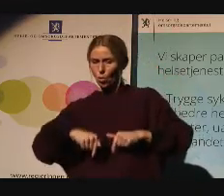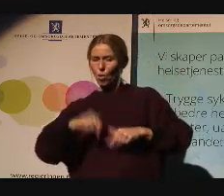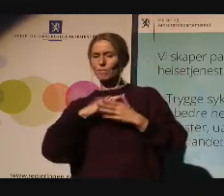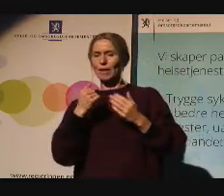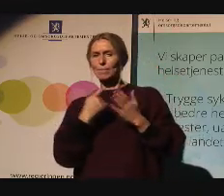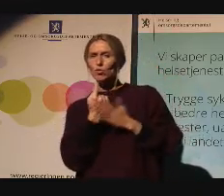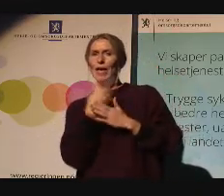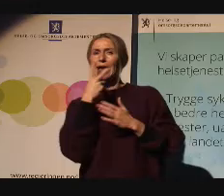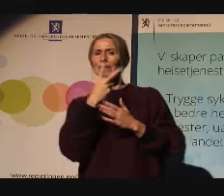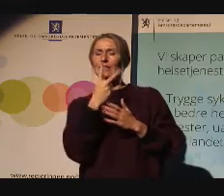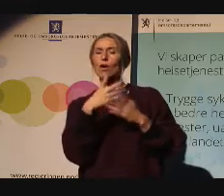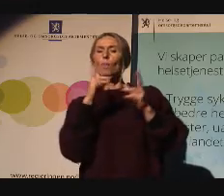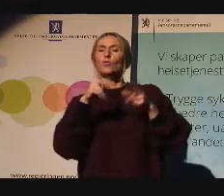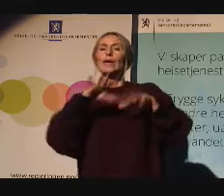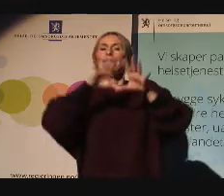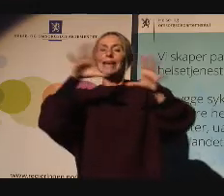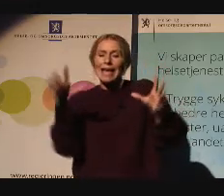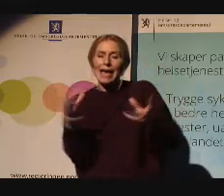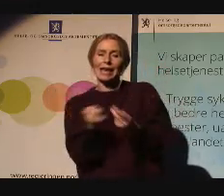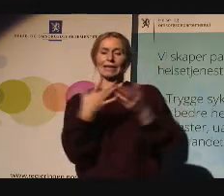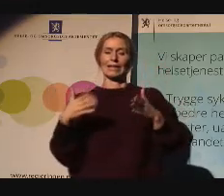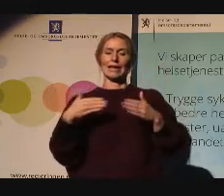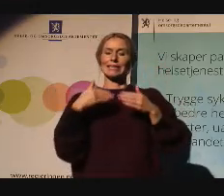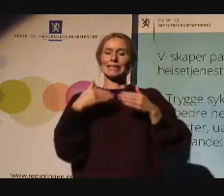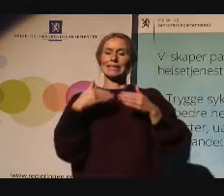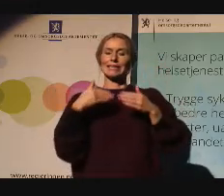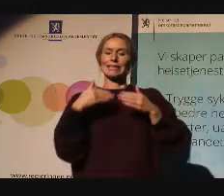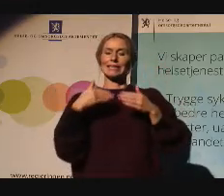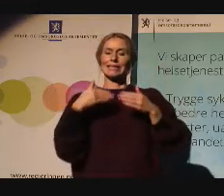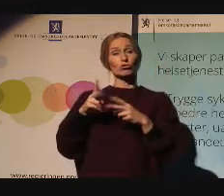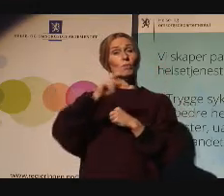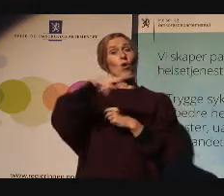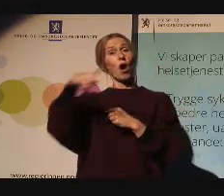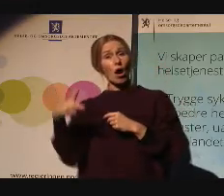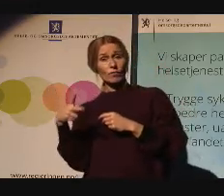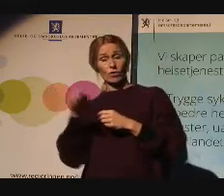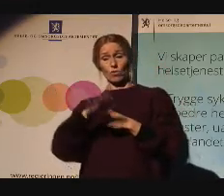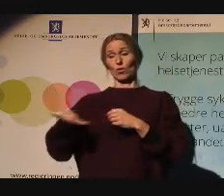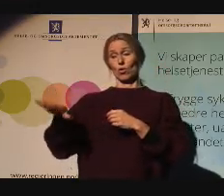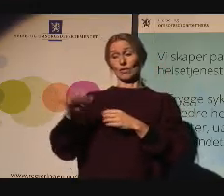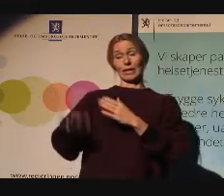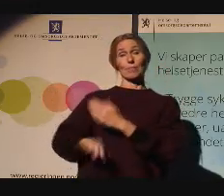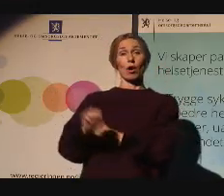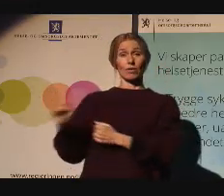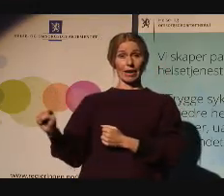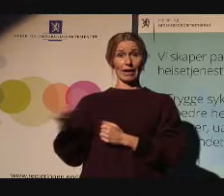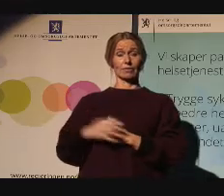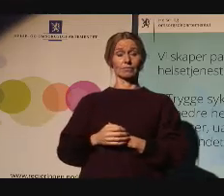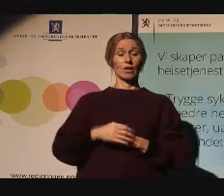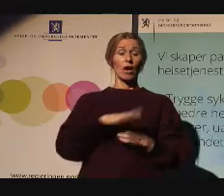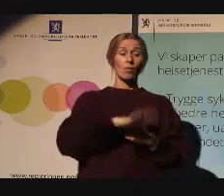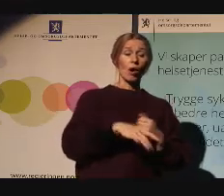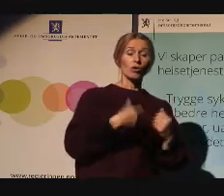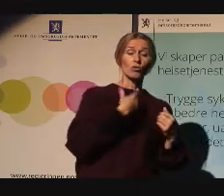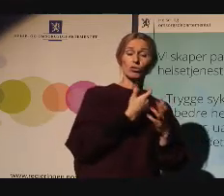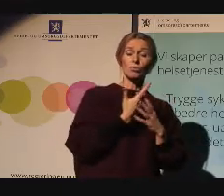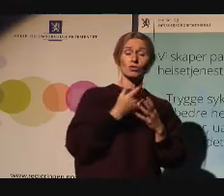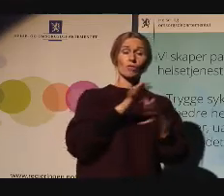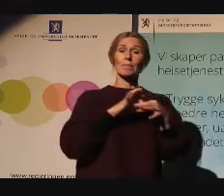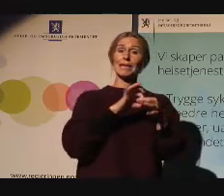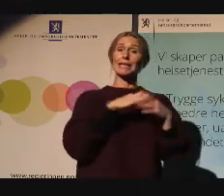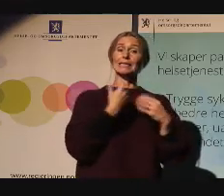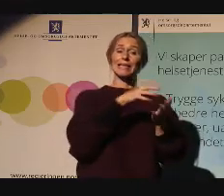bruke denne helhetlige tilnærmingen på andre områder og innen barnevernet. Og Barne-, ungdoms- og familiedirektoratet har